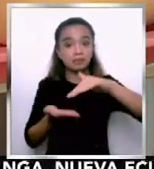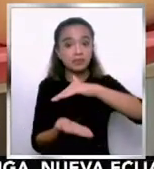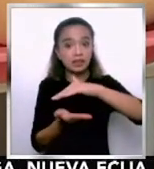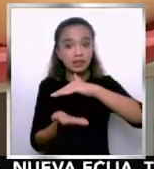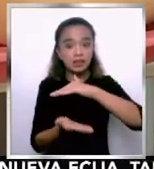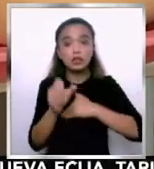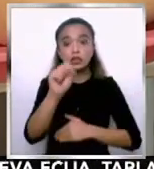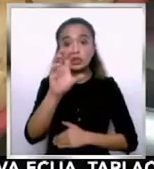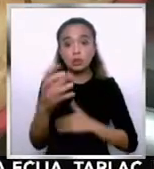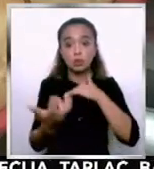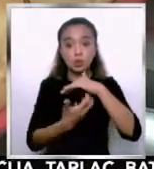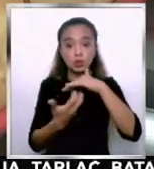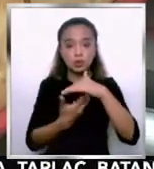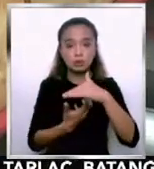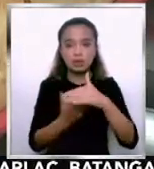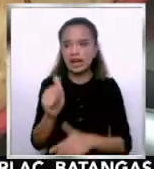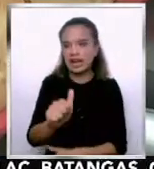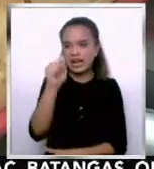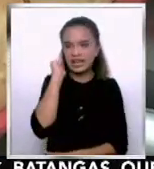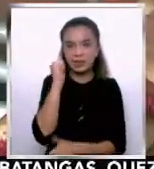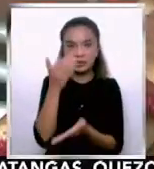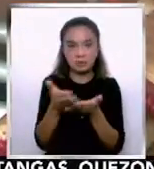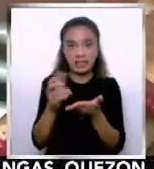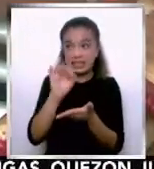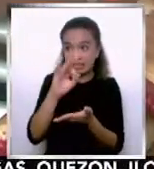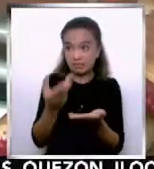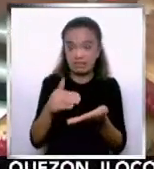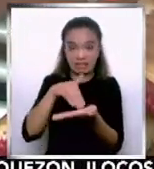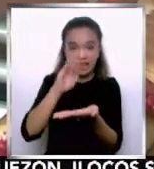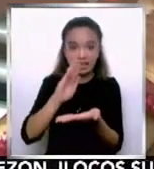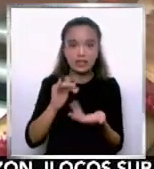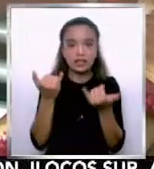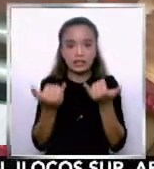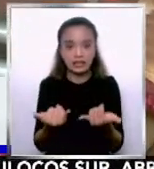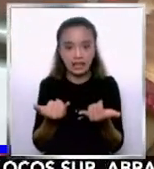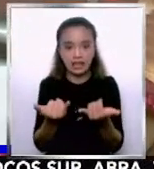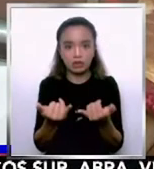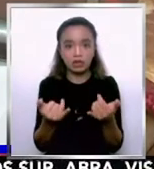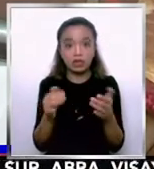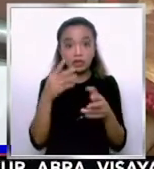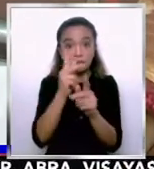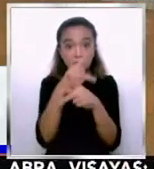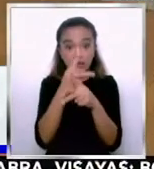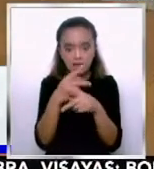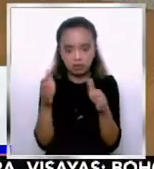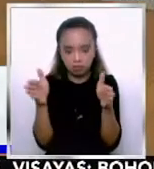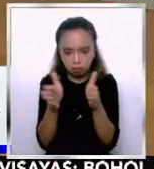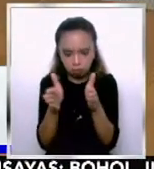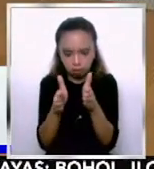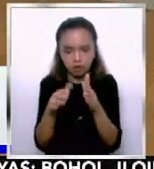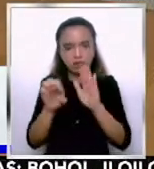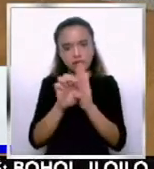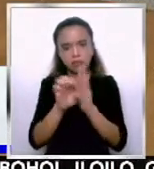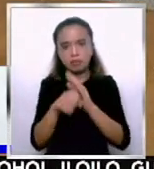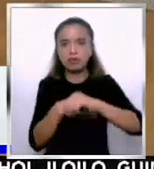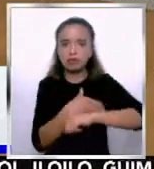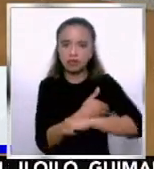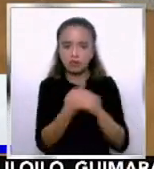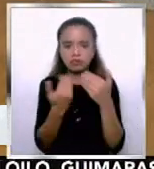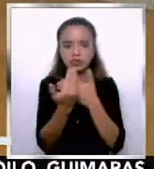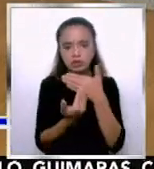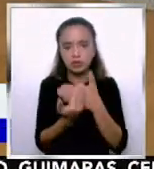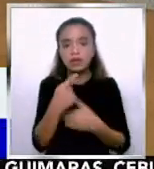customer sa halip na magtaas presyo, niliitan na ang kanilang mga produkto tulad ng pandesal. Ayon sa Philippine Federation of